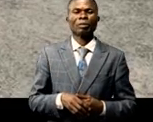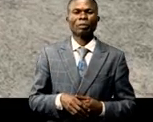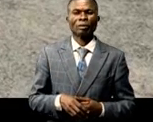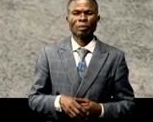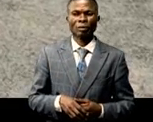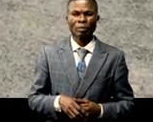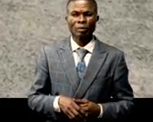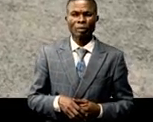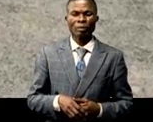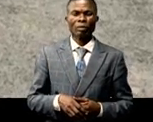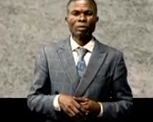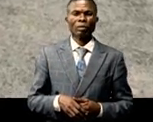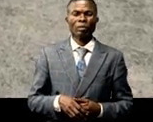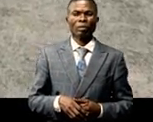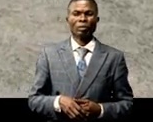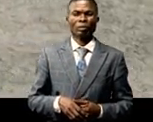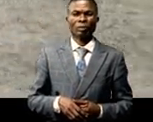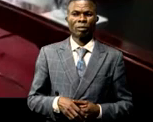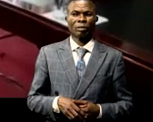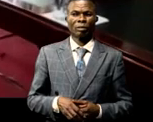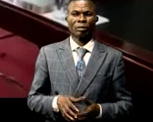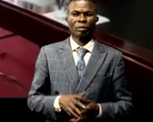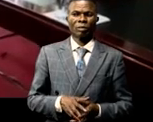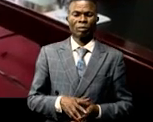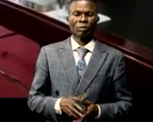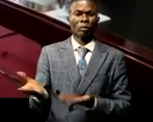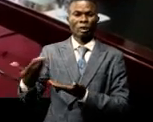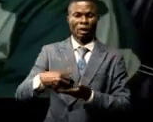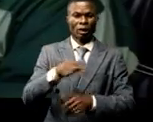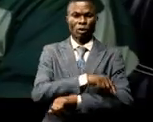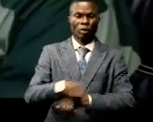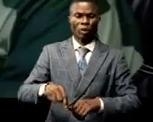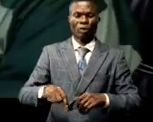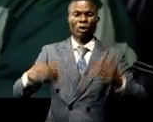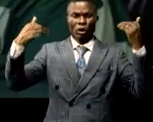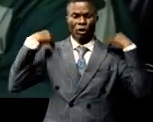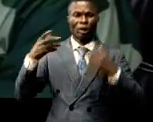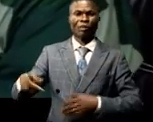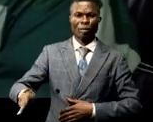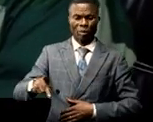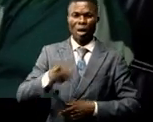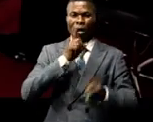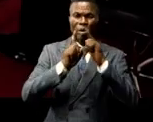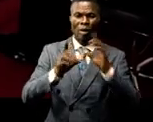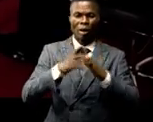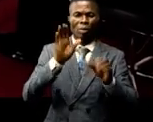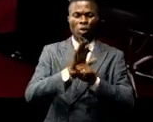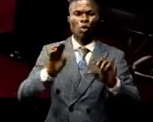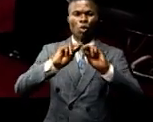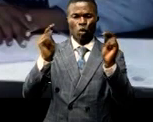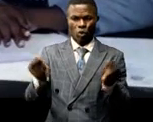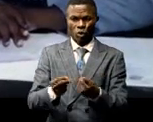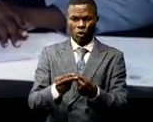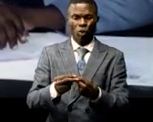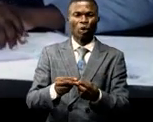En avant, passe la droite. De retour au cabinet, l'autorité provinciale a échangé avec plusieurs délégations. Dans la